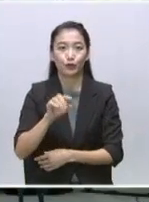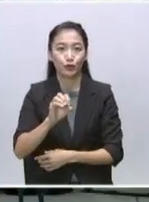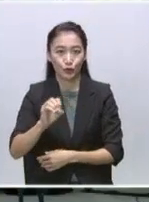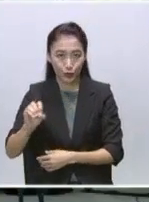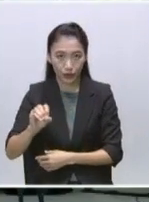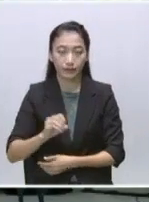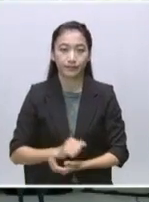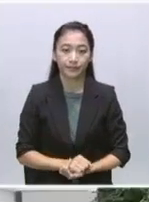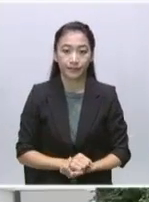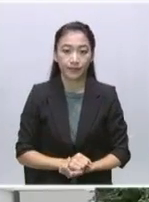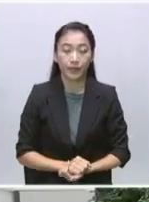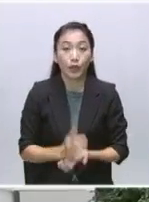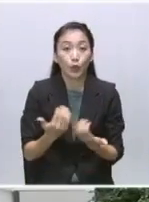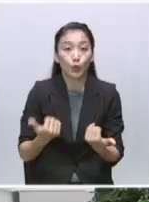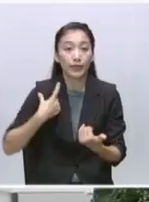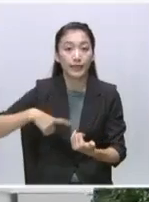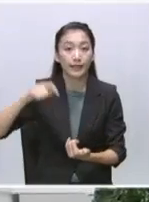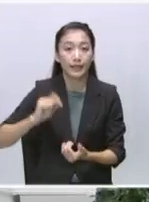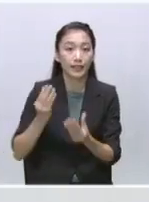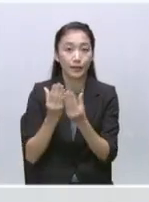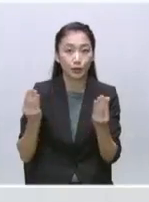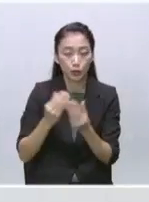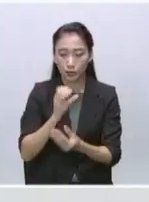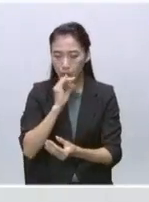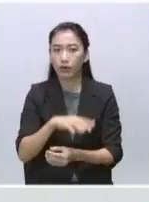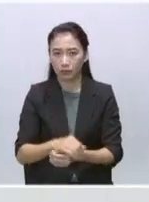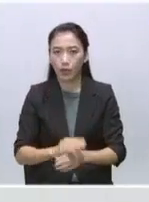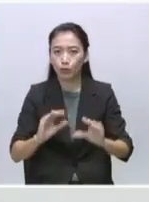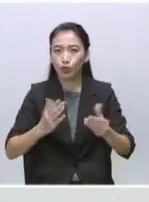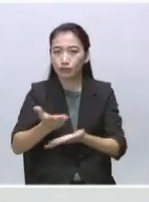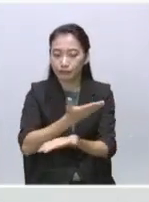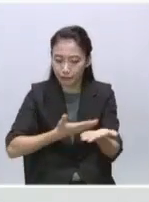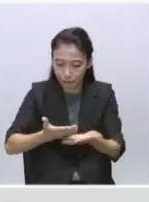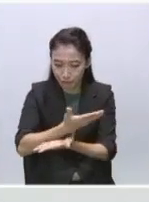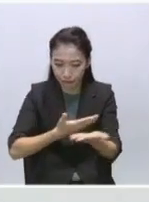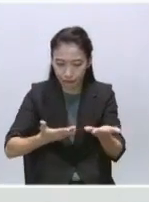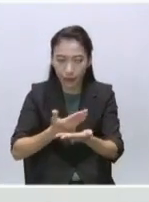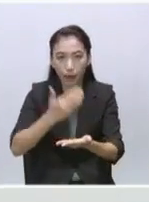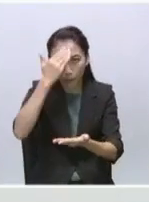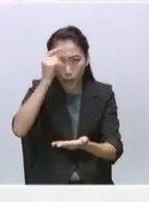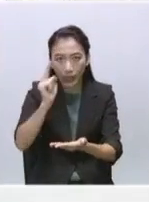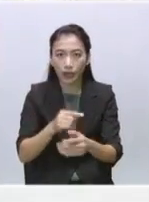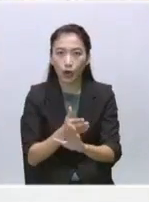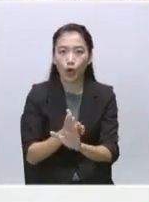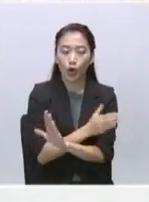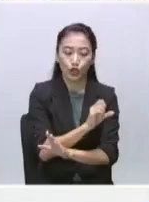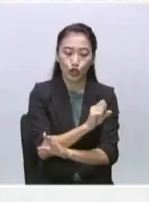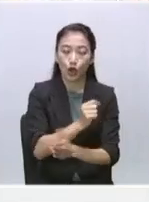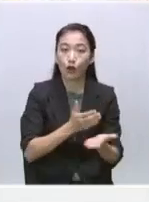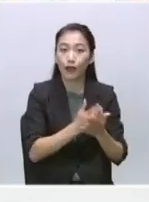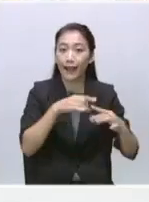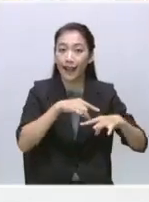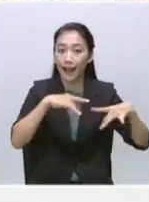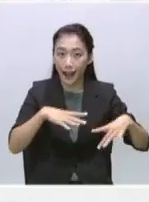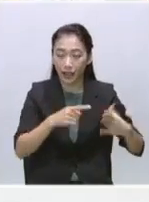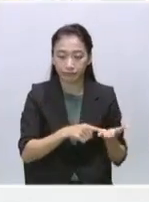ที่ศาลรัฐธรรมนูญในวันนี้ครับตุลาการศาลรัฐธรรมนูญมีกำหนดการประชุมร่วมกันเพื่อพิจารณาคำร้องของส.ส.ฝ่ายค้านที่ขอให้ศ